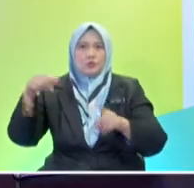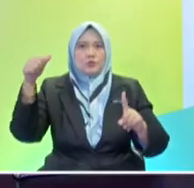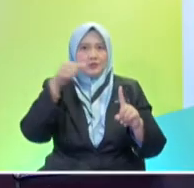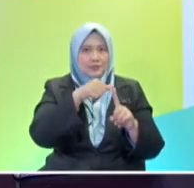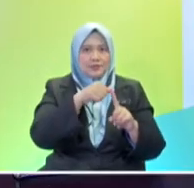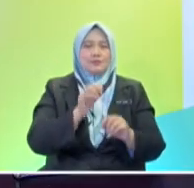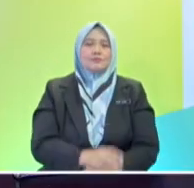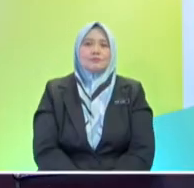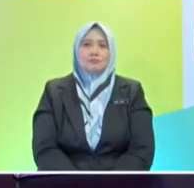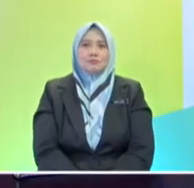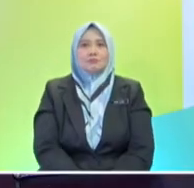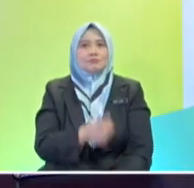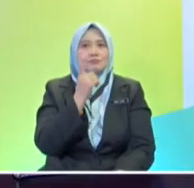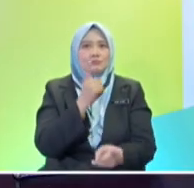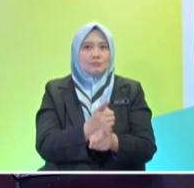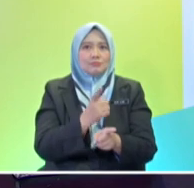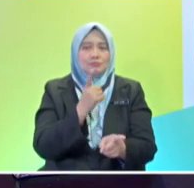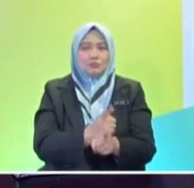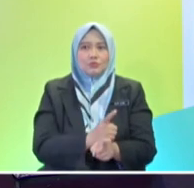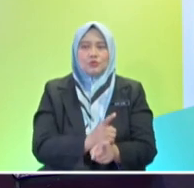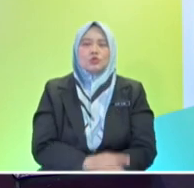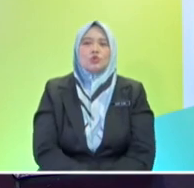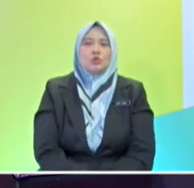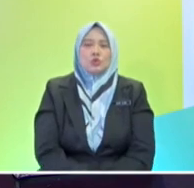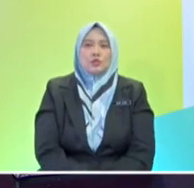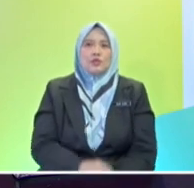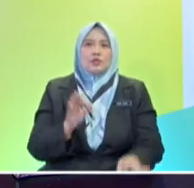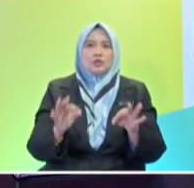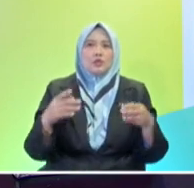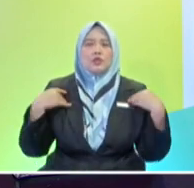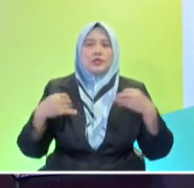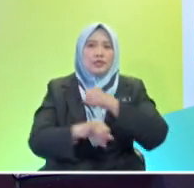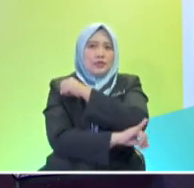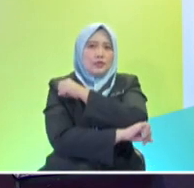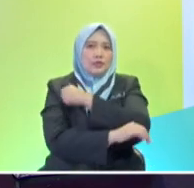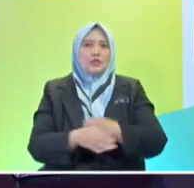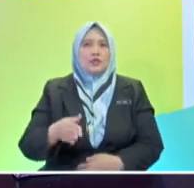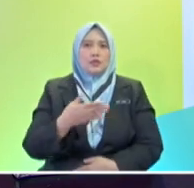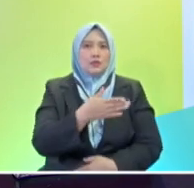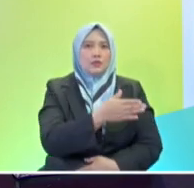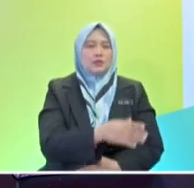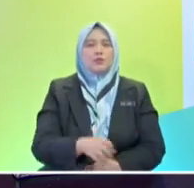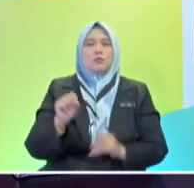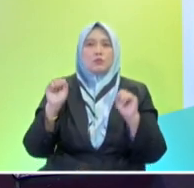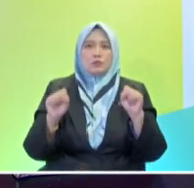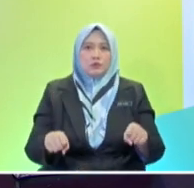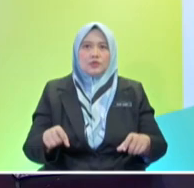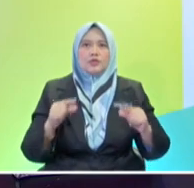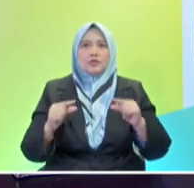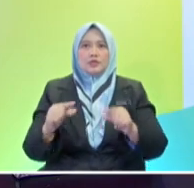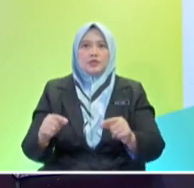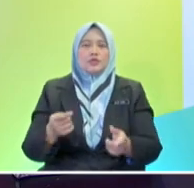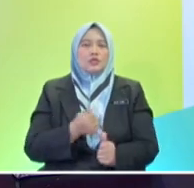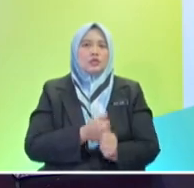ekorlah kalau ada ekor barulah ikan tu boleh nak bergerak ikut arah yang dia kehendaki. Okey, dah